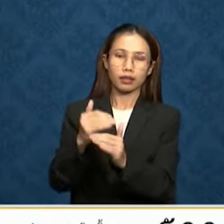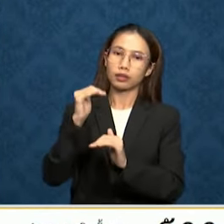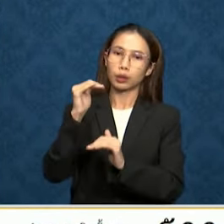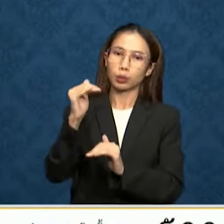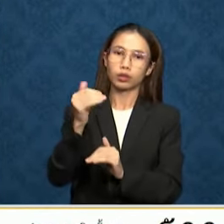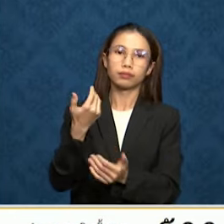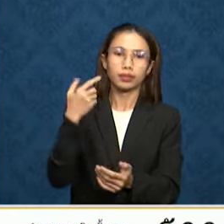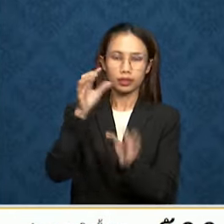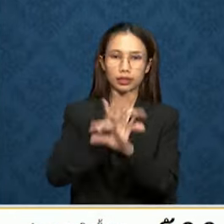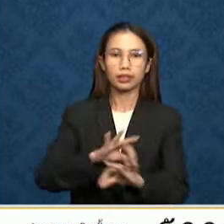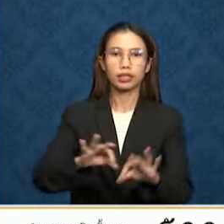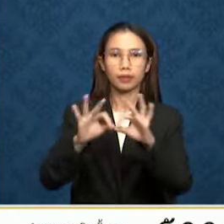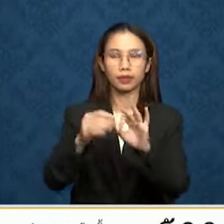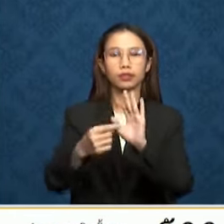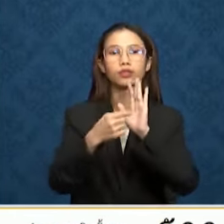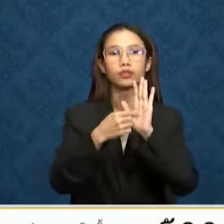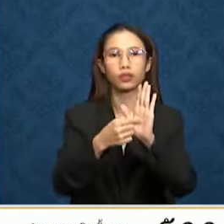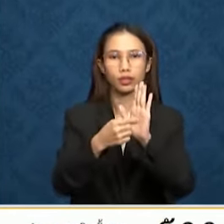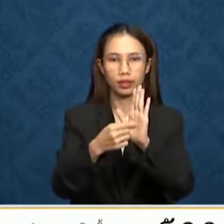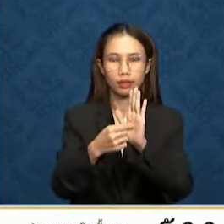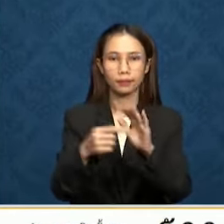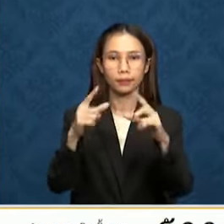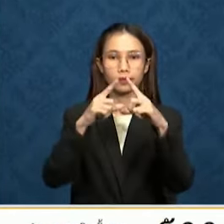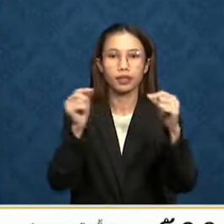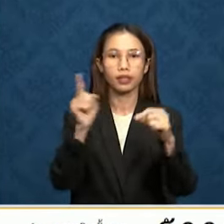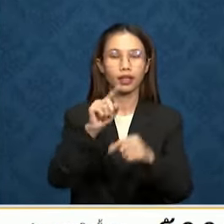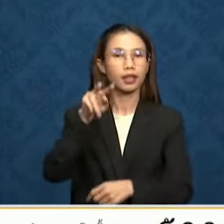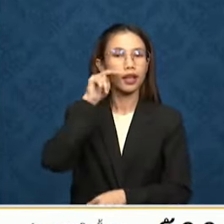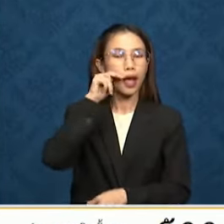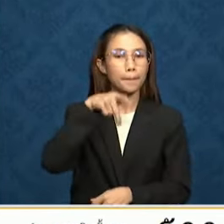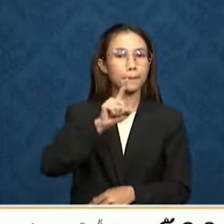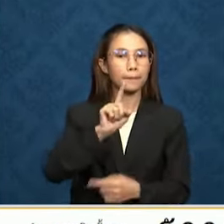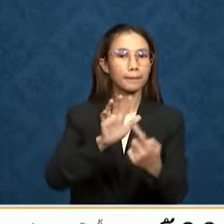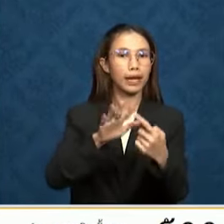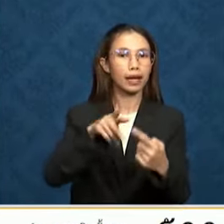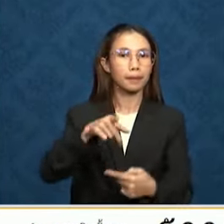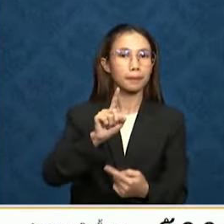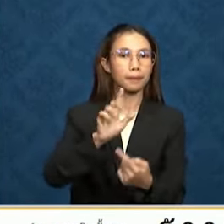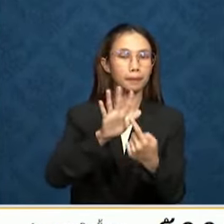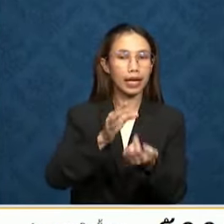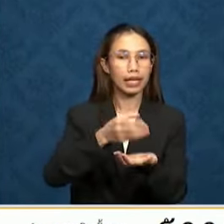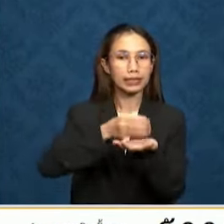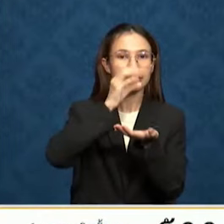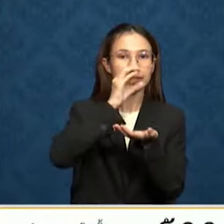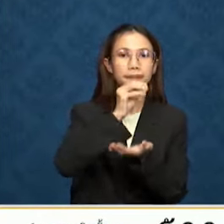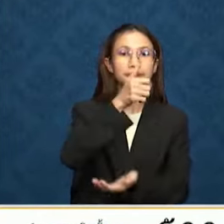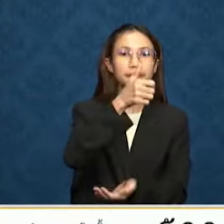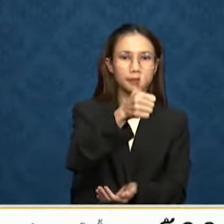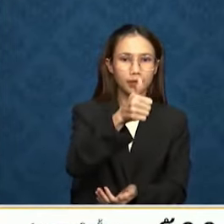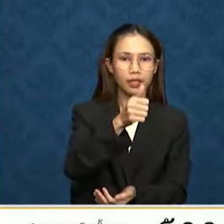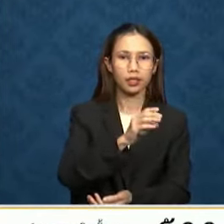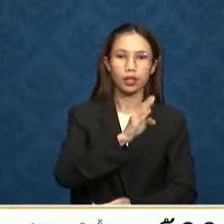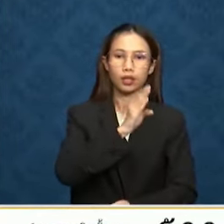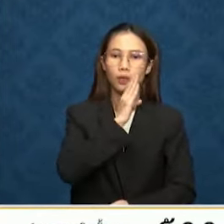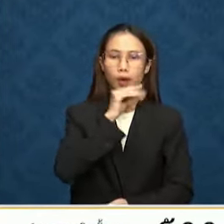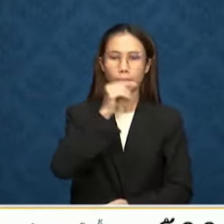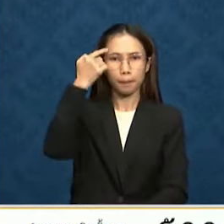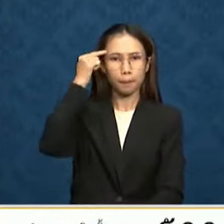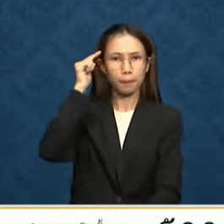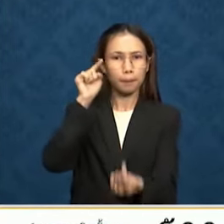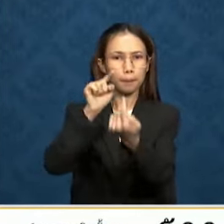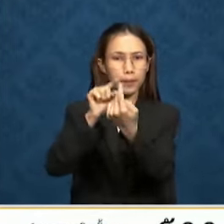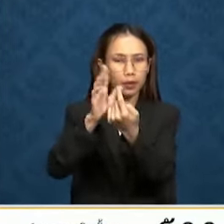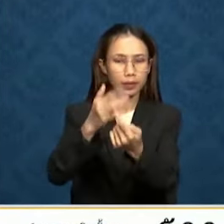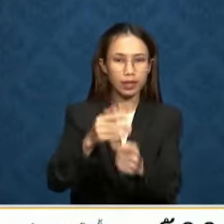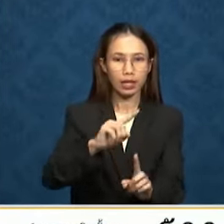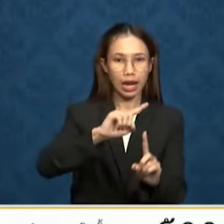จริงๆค่ะดิฉันยกตัวอย่างนะคะเรื่องน้ำประปาดื่มได้ค่ะท่านประธานถ้าท่านไม่ได้ตั้งเอาเป้าเอาไว้ค่ะว่าตั้งแต่